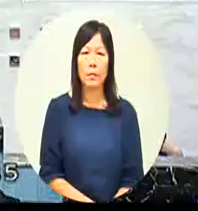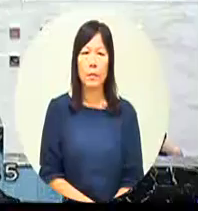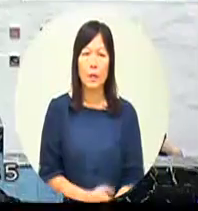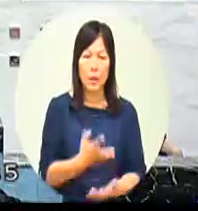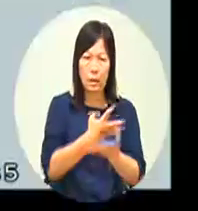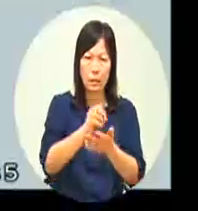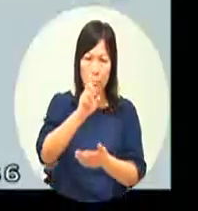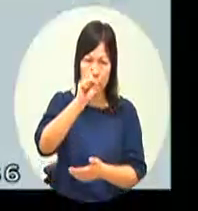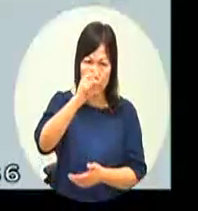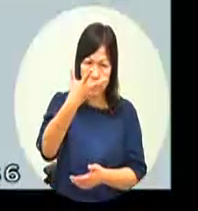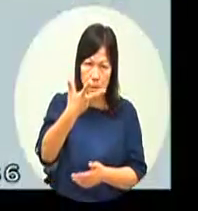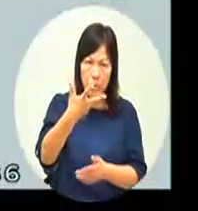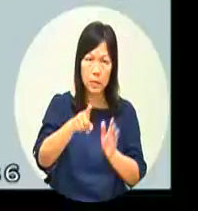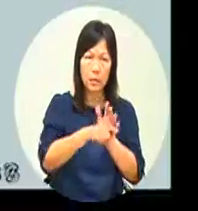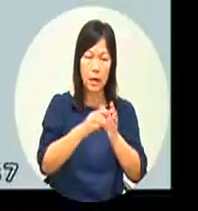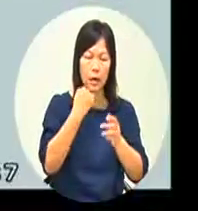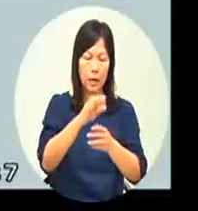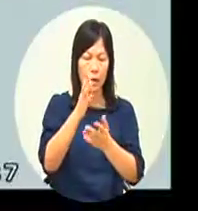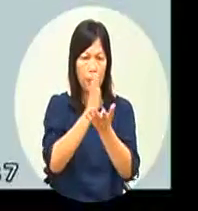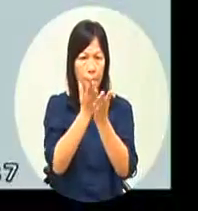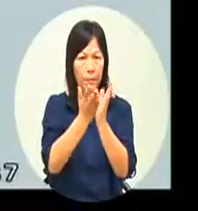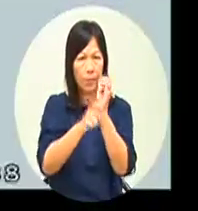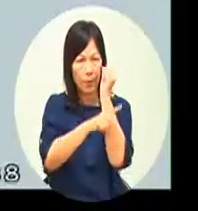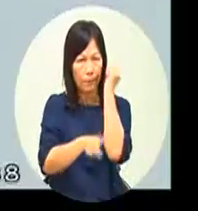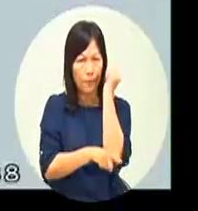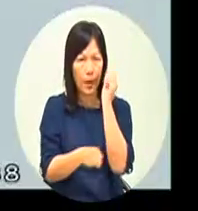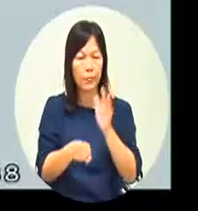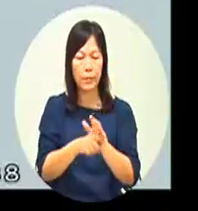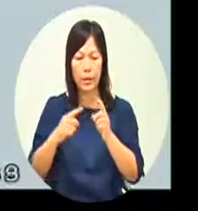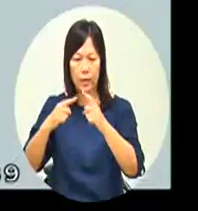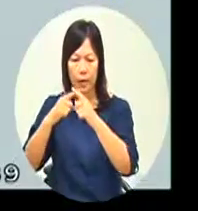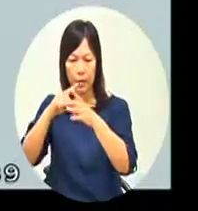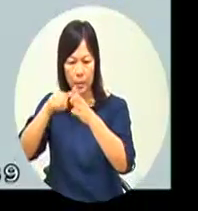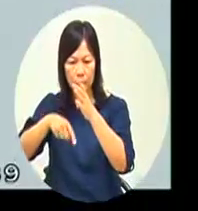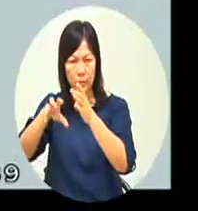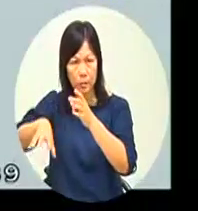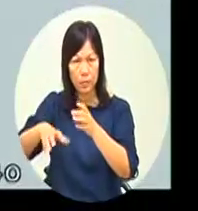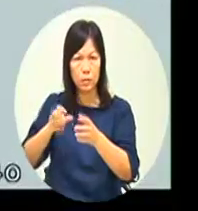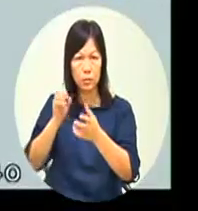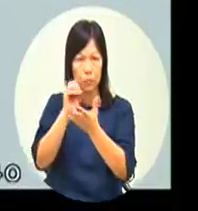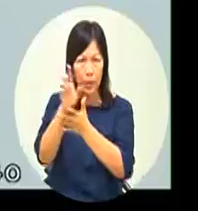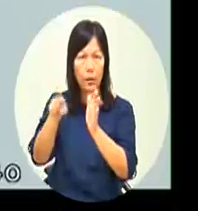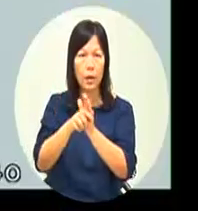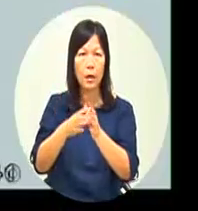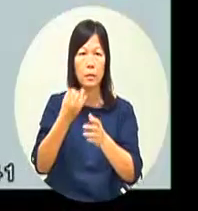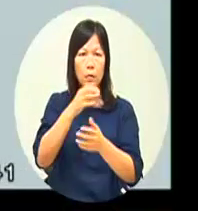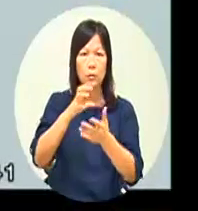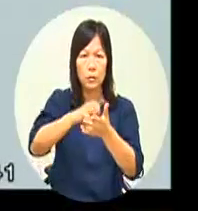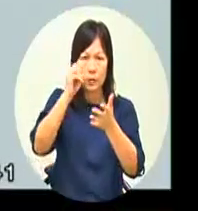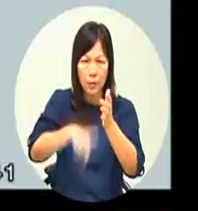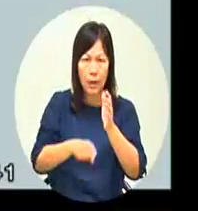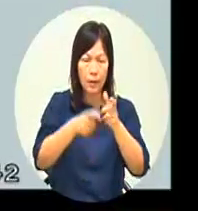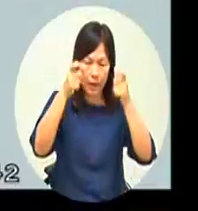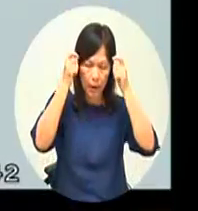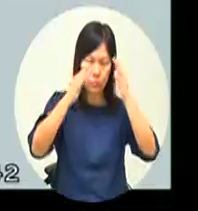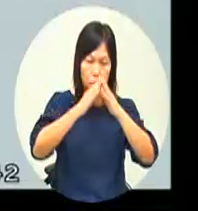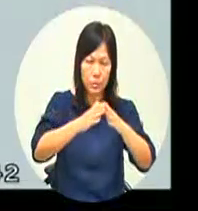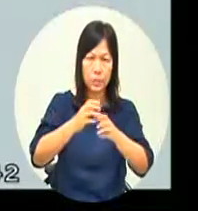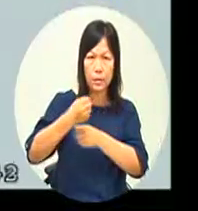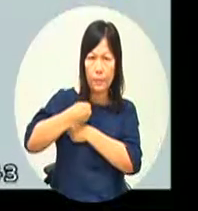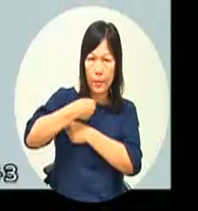案号十七类别法规报告机关高雄市政府人事处案由会址高雄市政